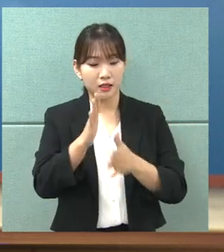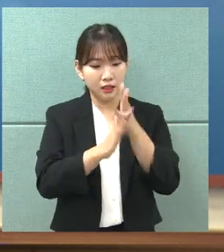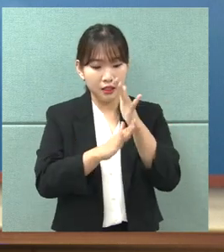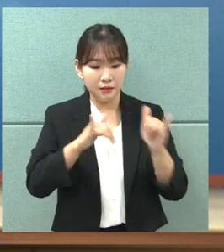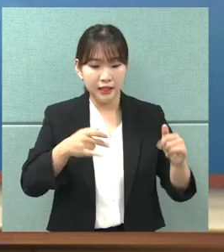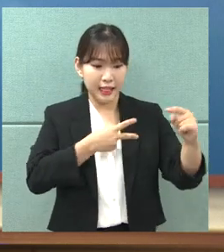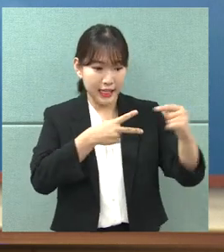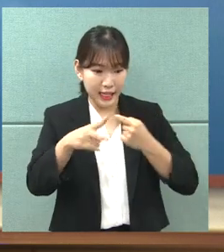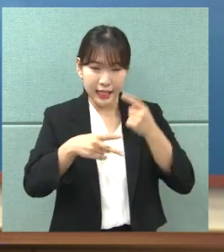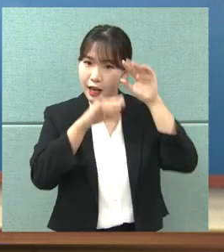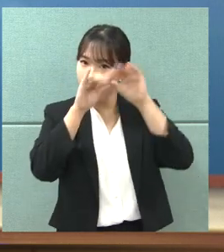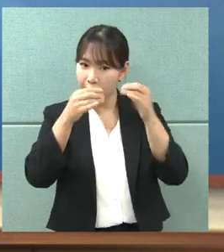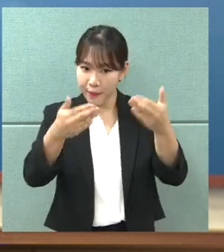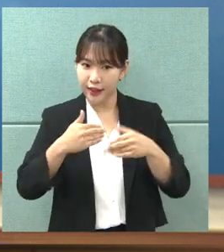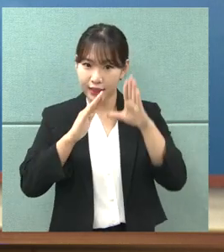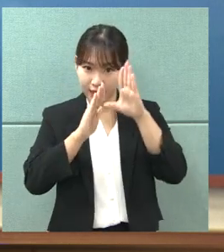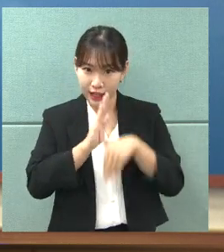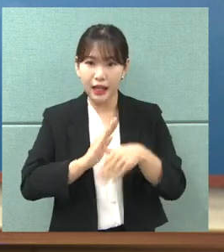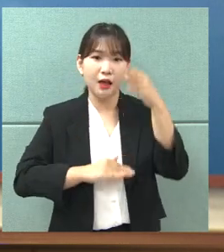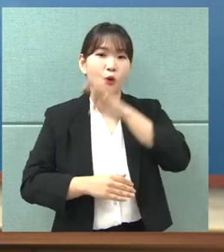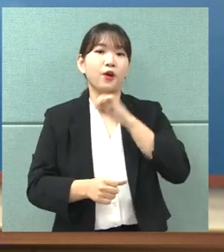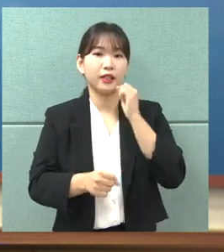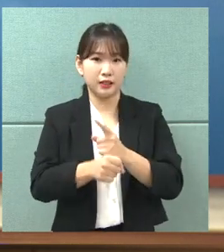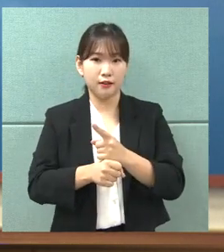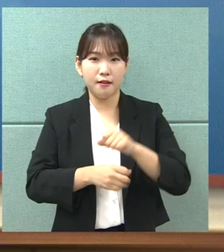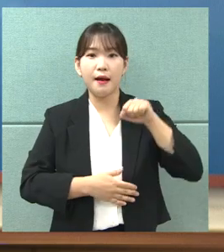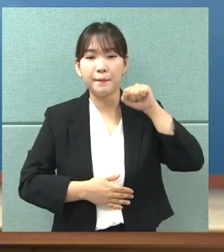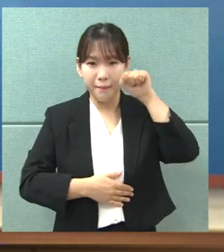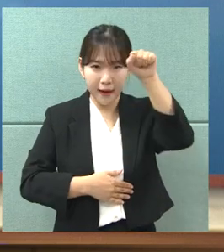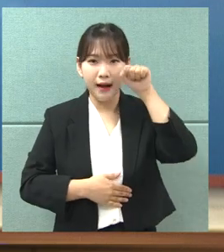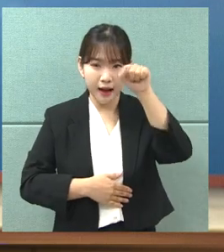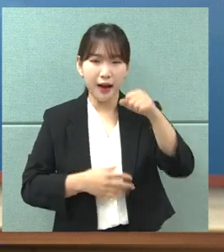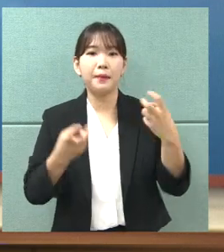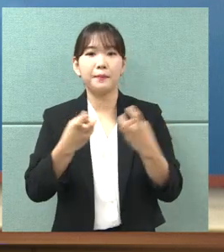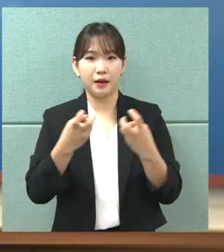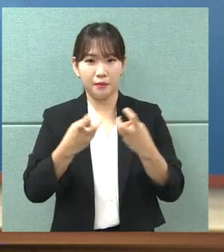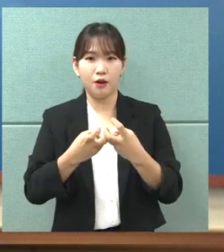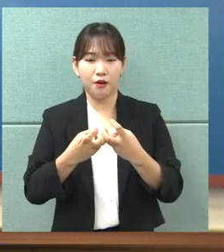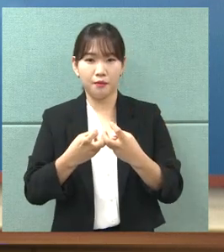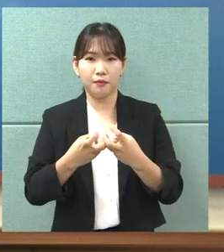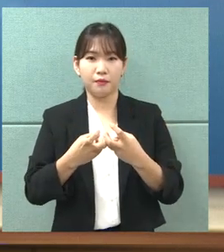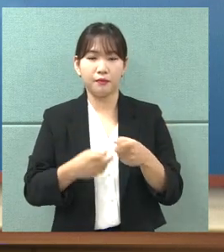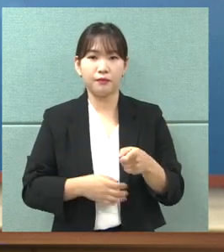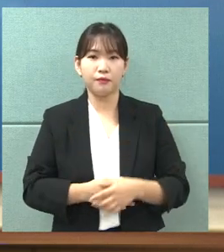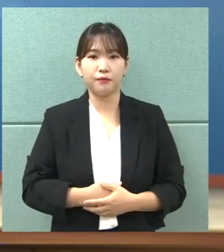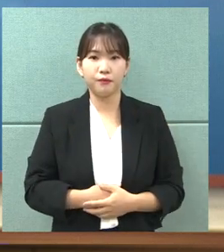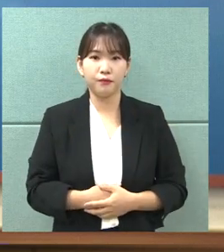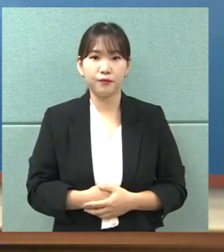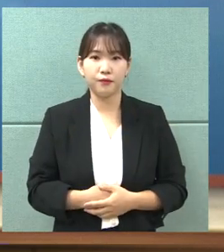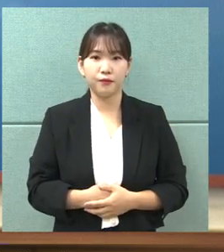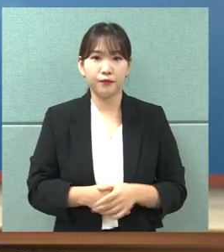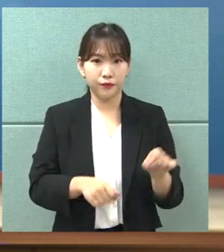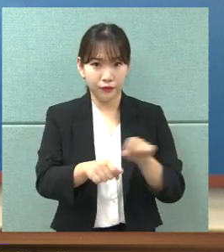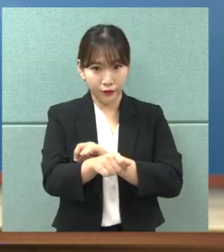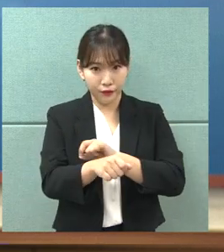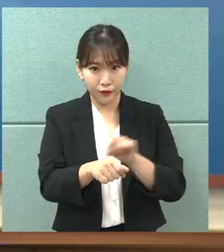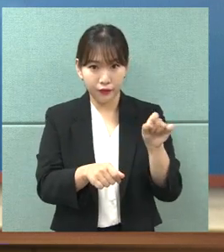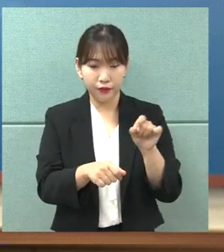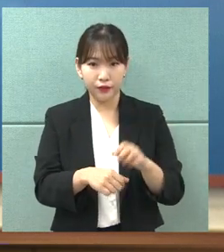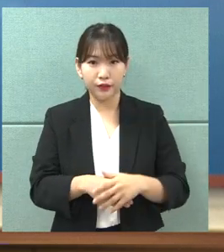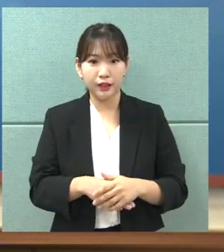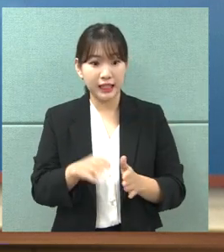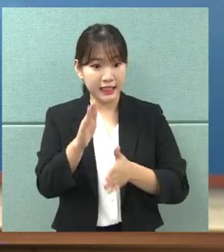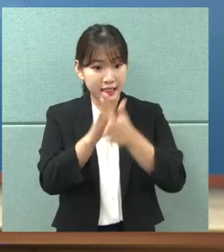이해와 공감대를 얻었을 때 효과적인 노동 쟁의 수단입니다 특히